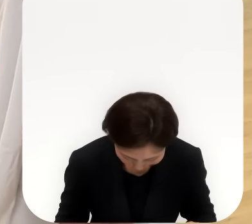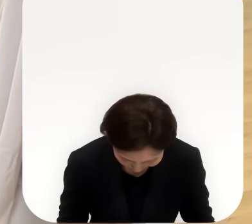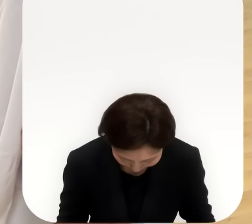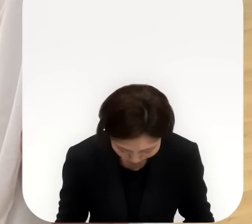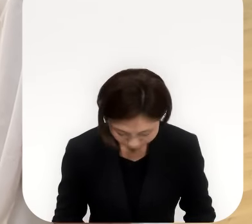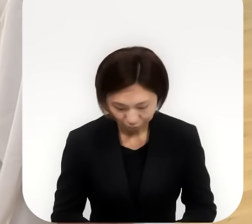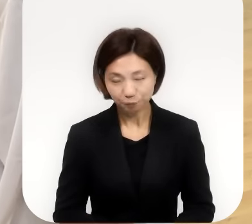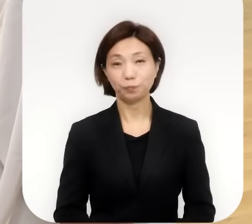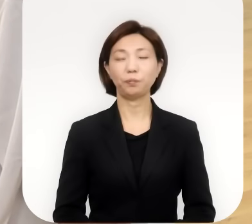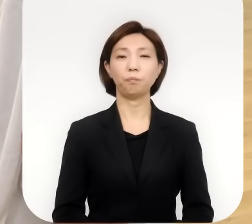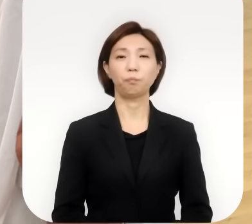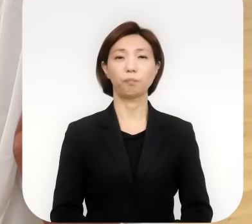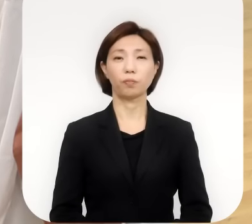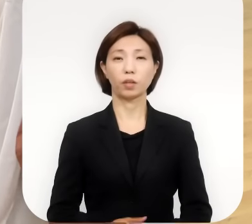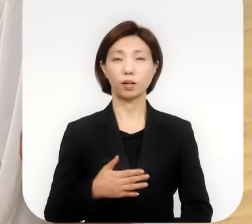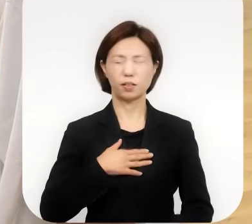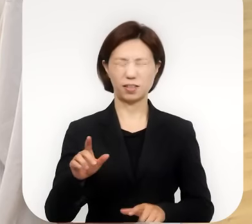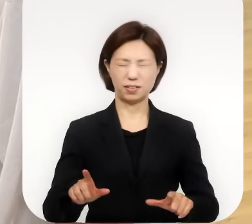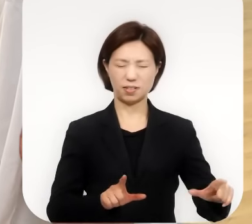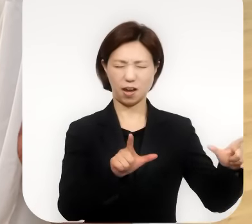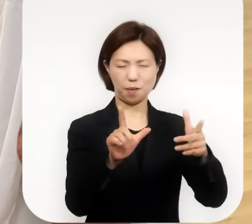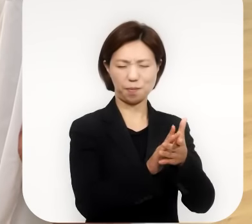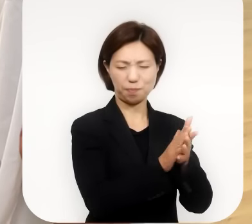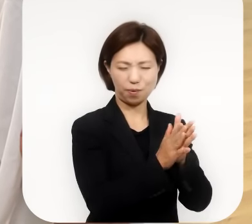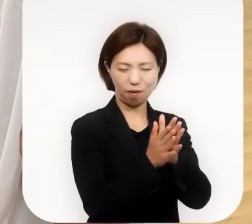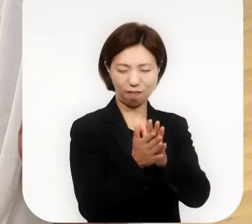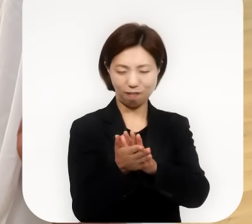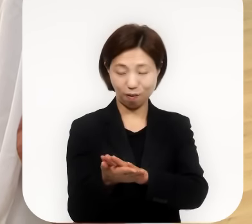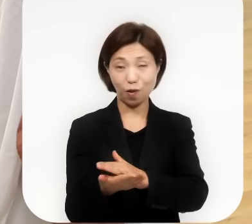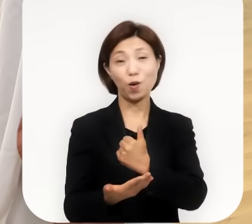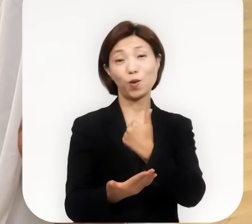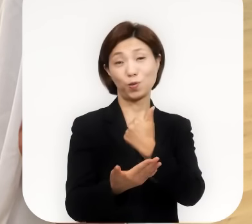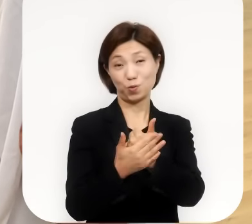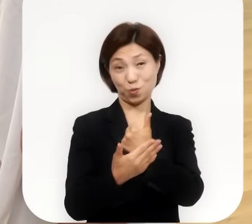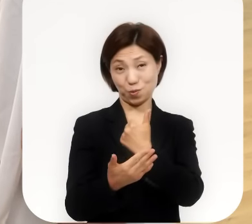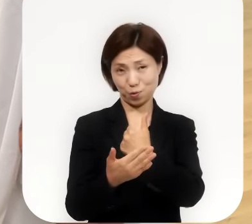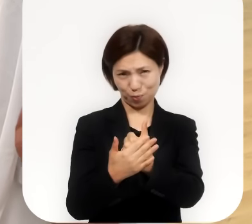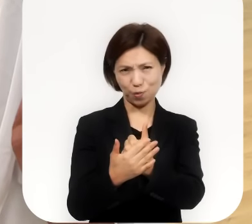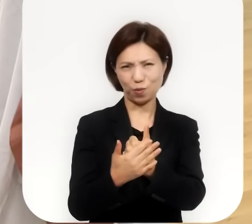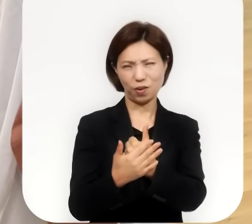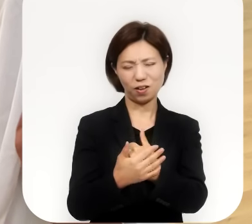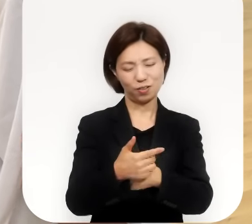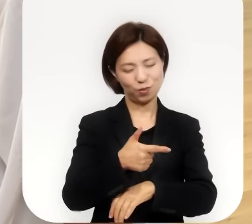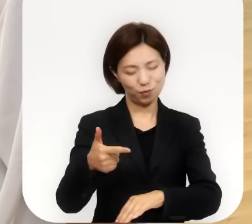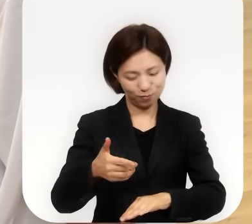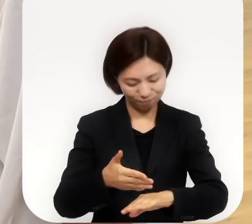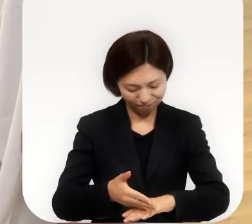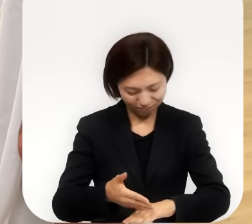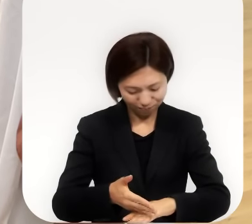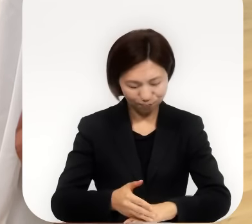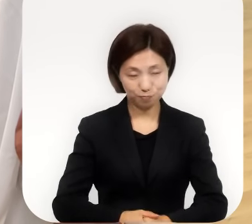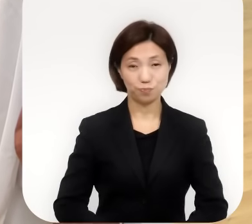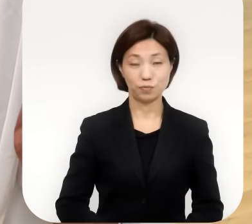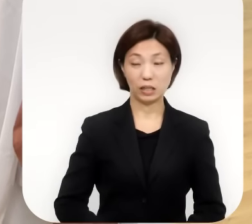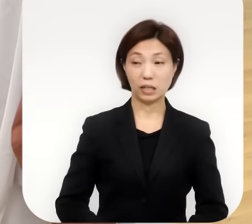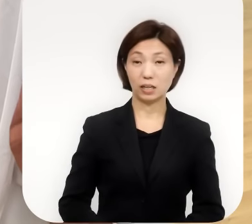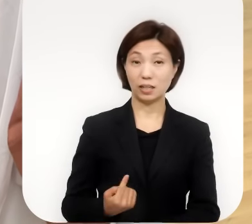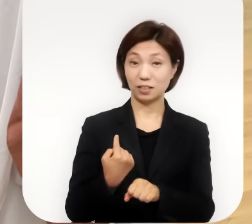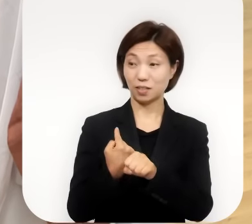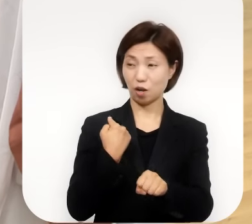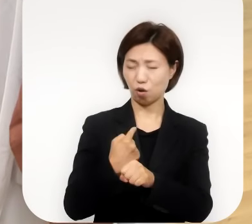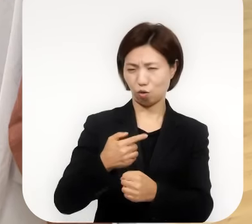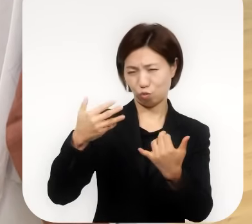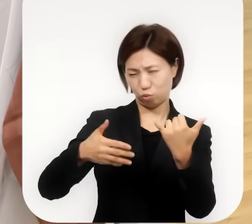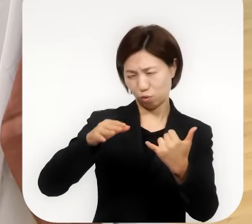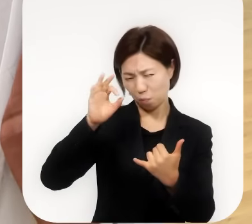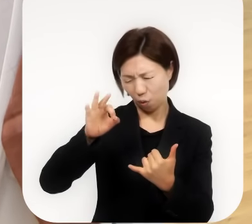스님 안녕하세요네 제 제 삶에 큰 변화 주시고 한 시대에 살고 있음에 감사드립니다 작년에